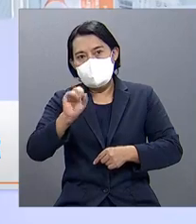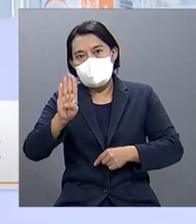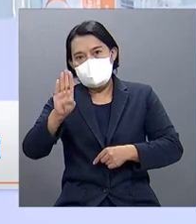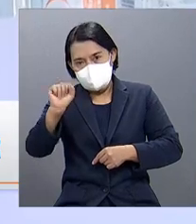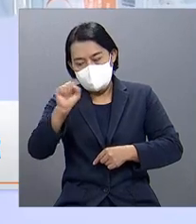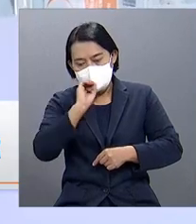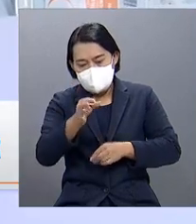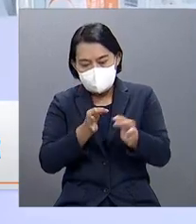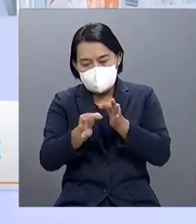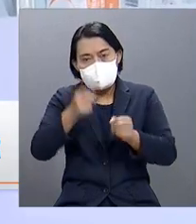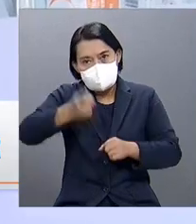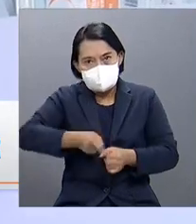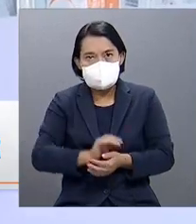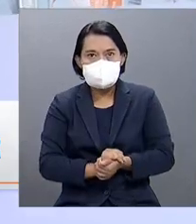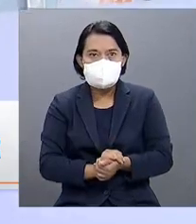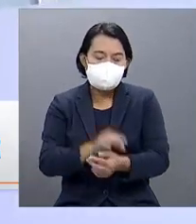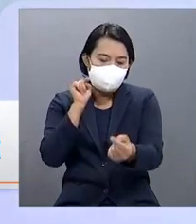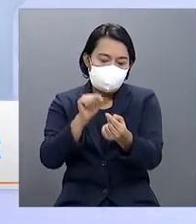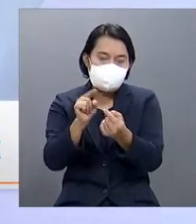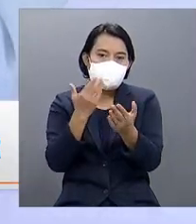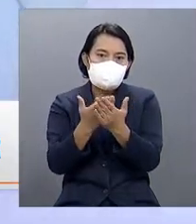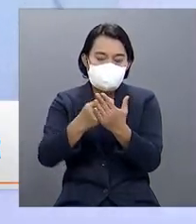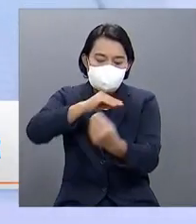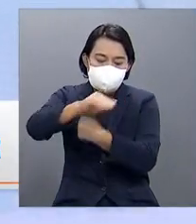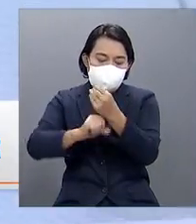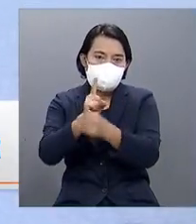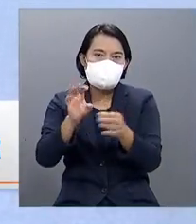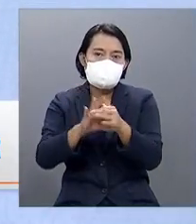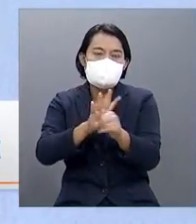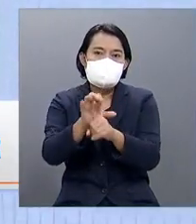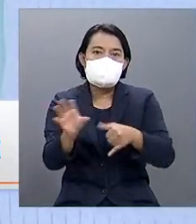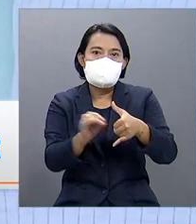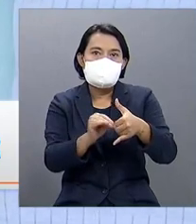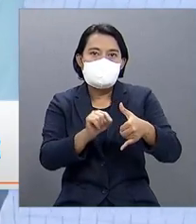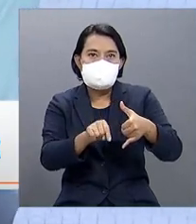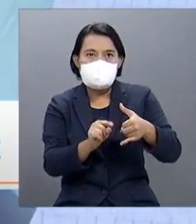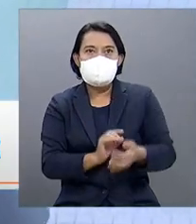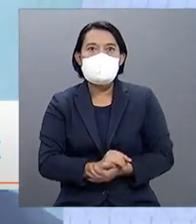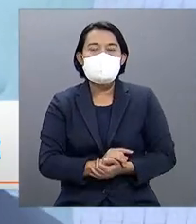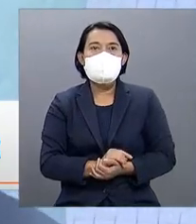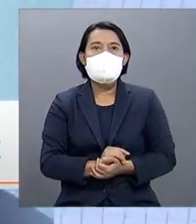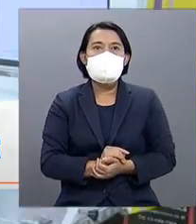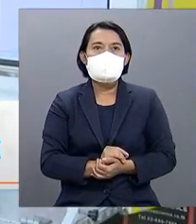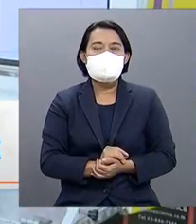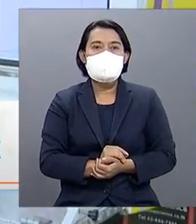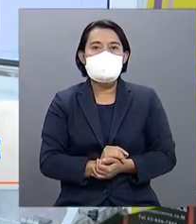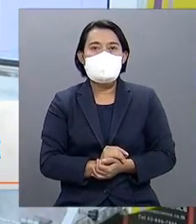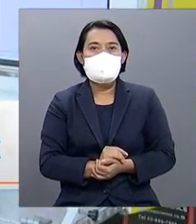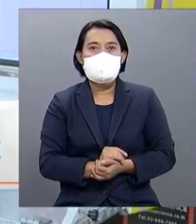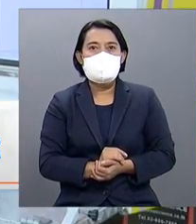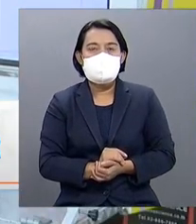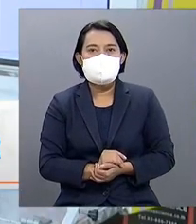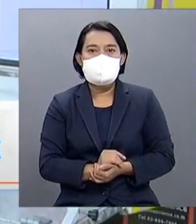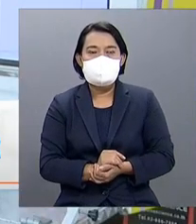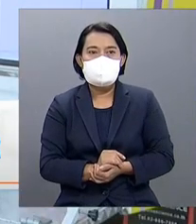สอดคล้องกับสถานการณ์ทางเศรษฐกิจและการติดเชื้อโควิด-19 ที่ตอนนี้มีมากขึ้นค่ะ นอกจากนี้นะครับยังมีการปรับลดค่าห้องฮอสปิ